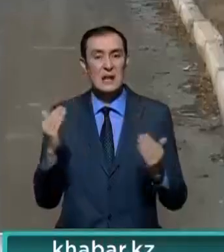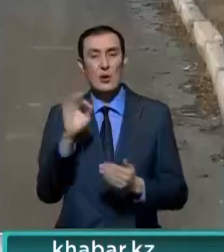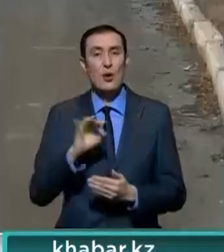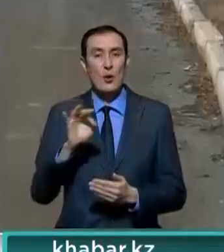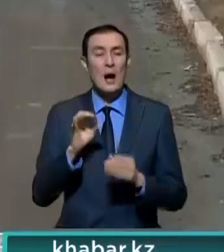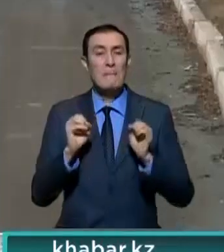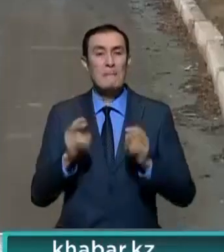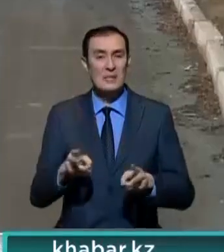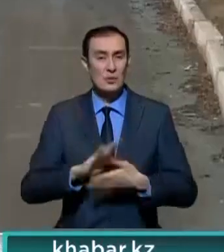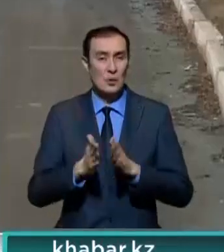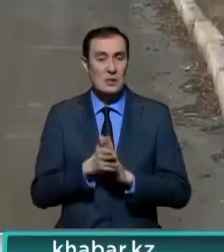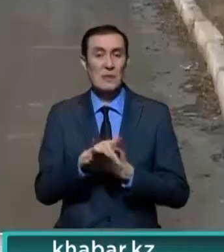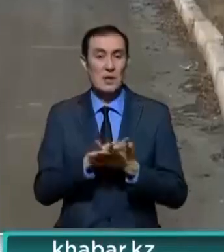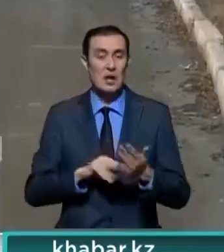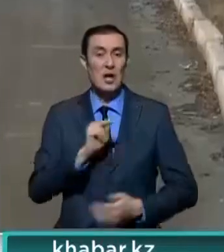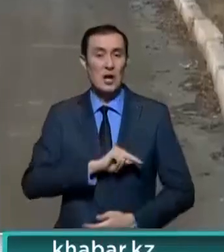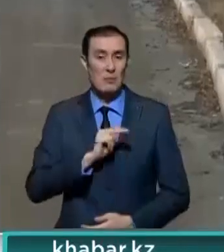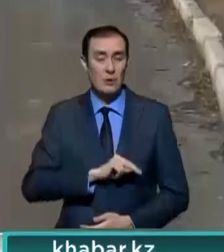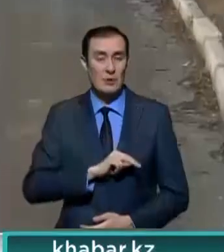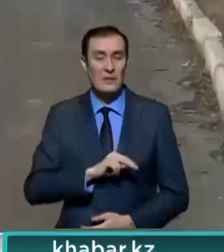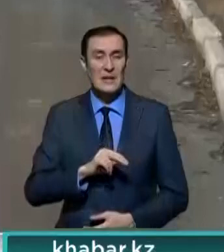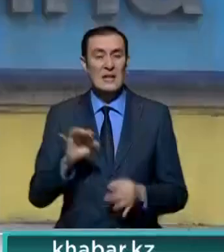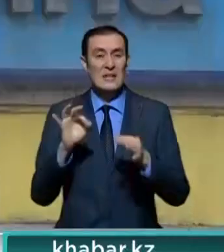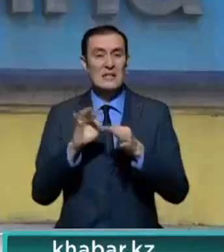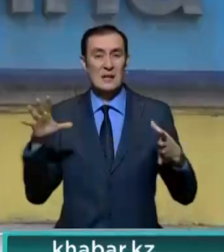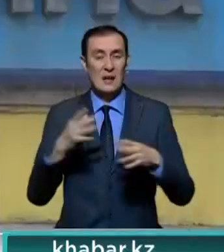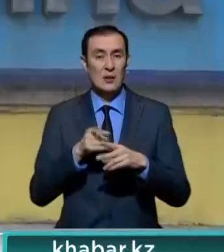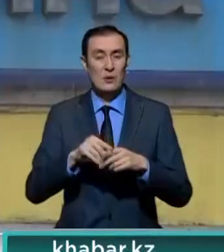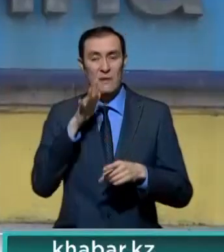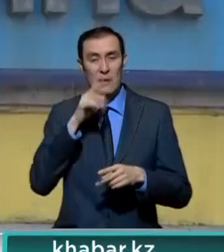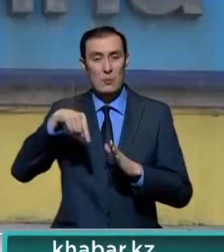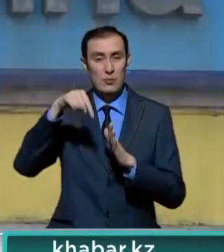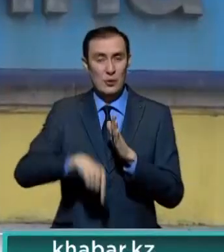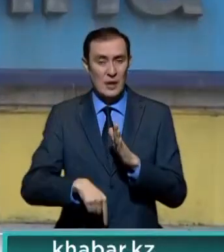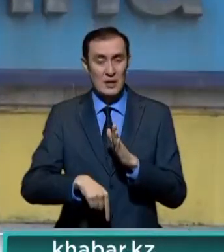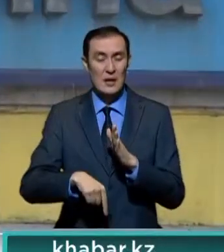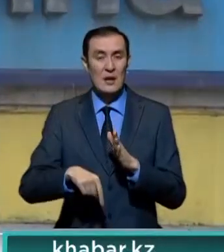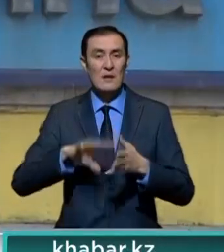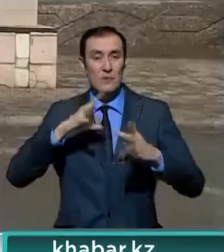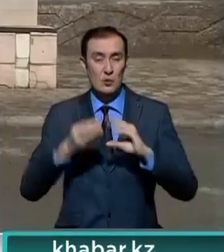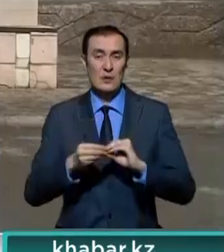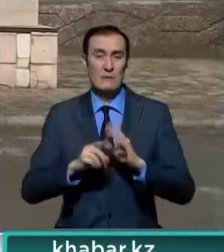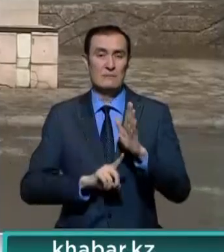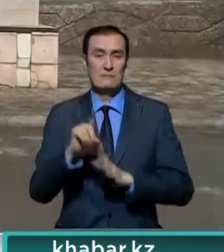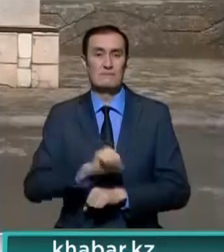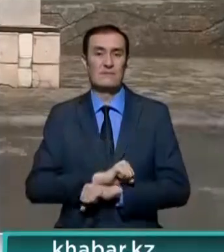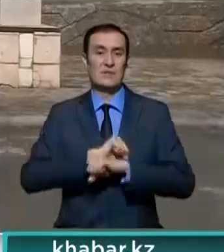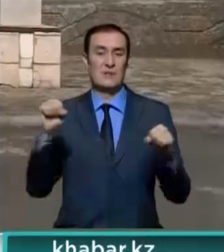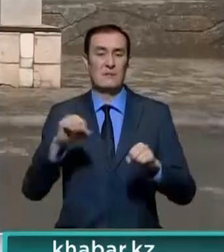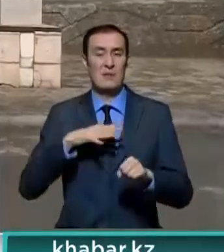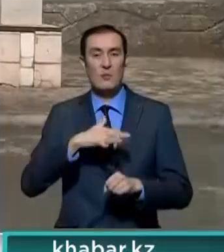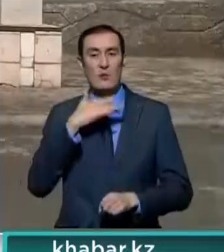информацией об опасности и продолжали работу. Искра, образовавшаяся в процессе бурения штанги, и спровоцировала взрыв